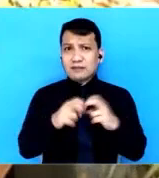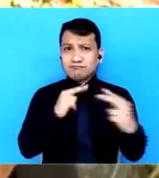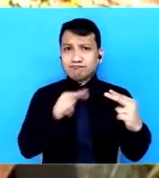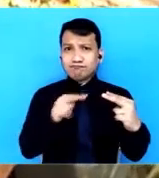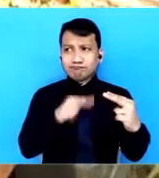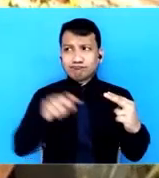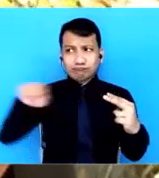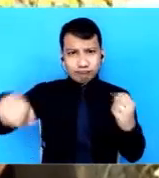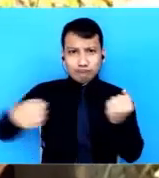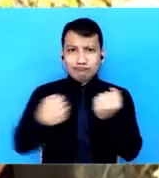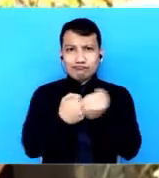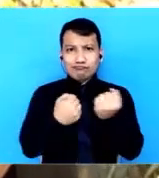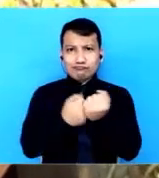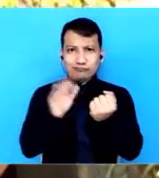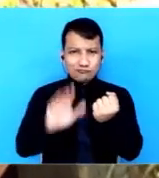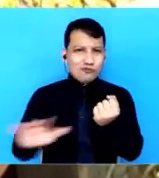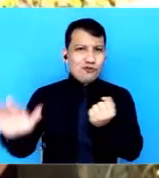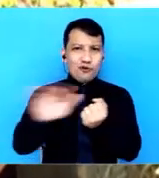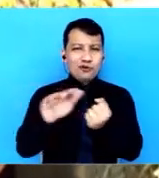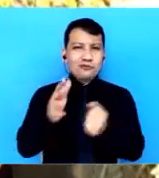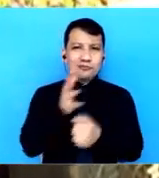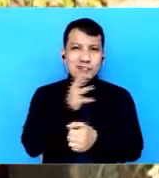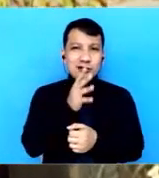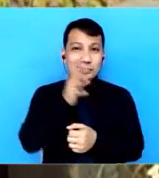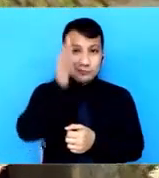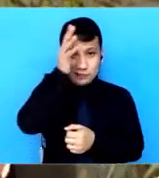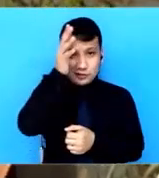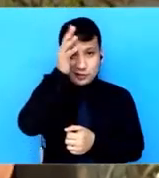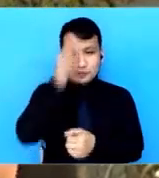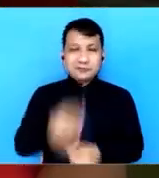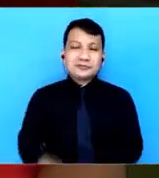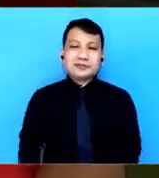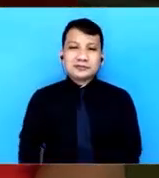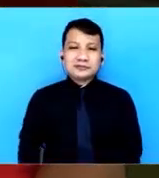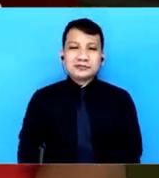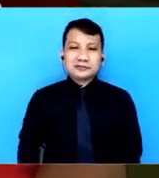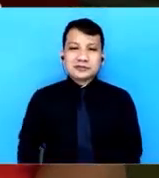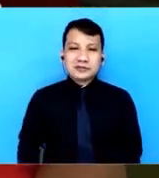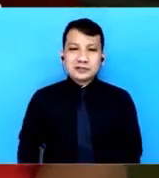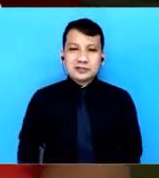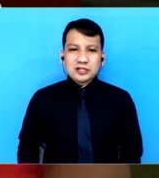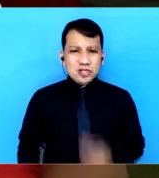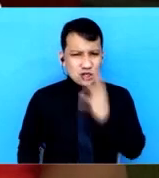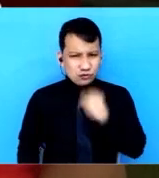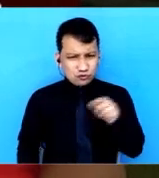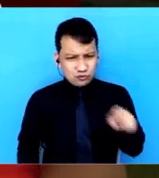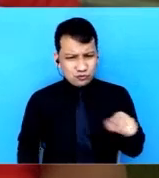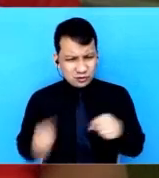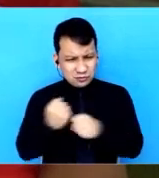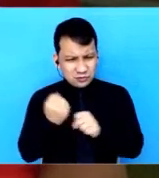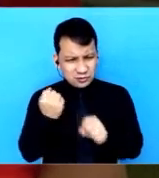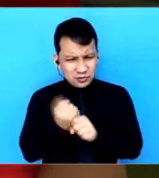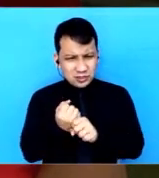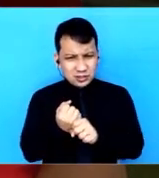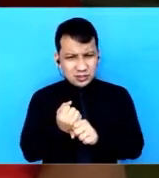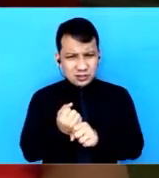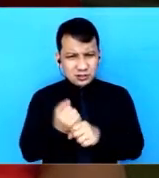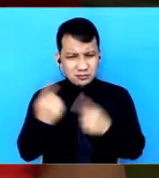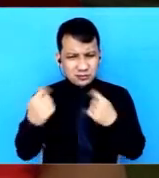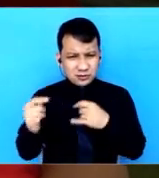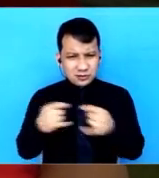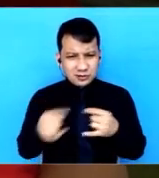talento ni Melvin ang kanyang nanay at tatay. Sino po nagturo sa kanya yung gawa po ng mga laruan? Siya lang.